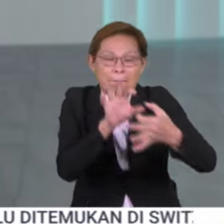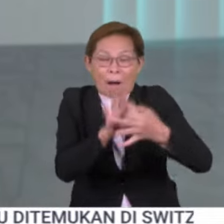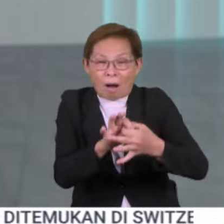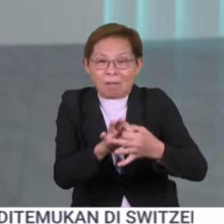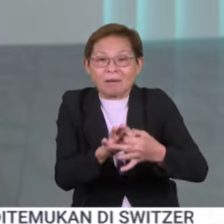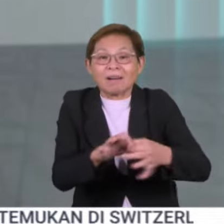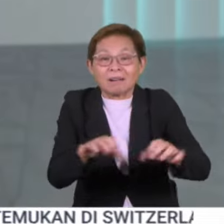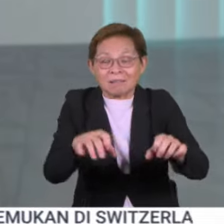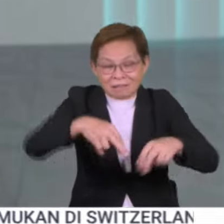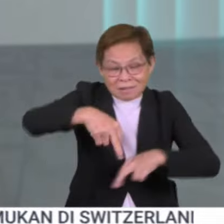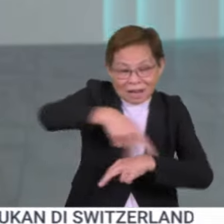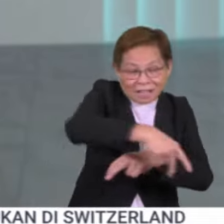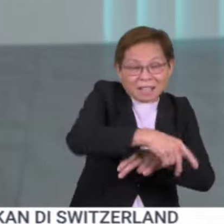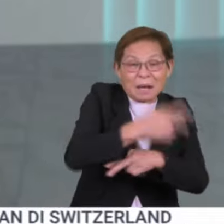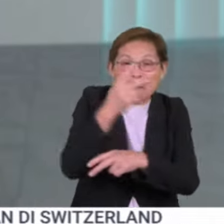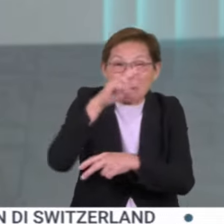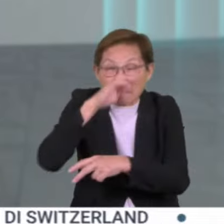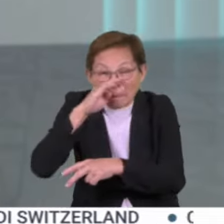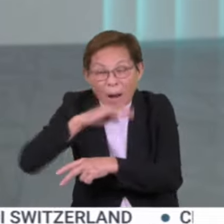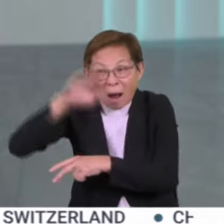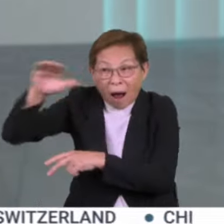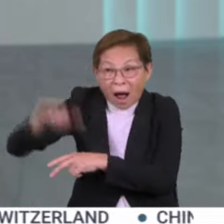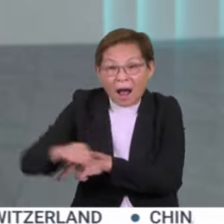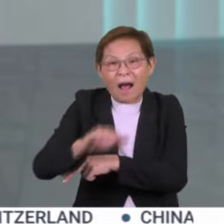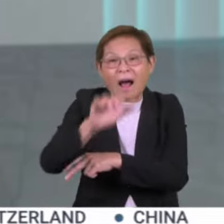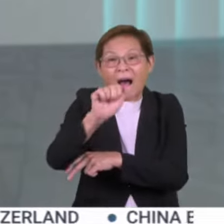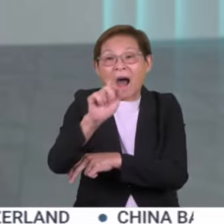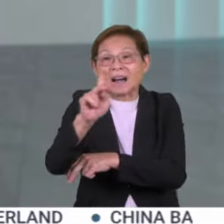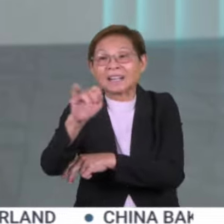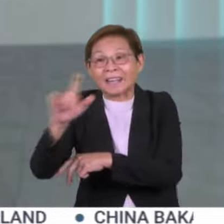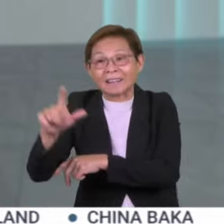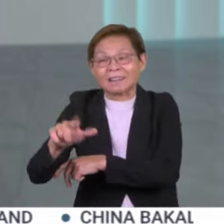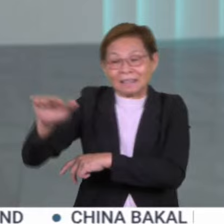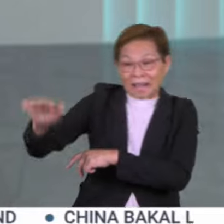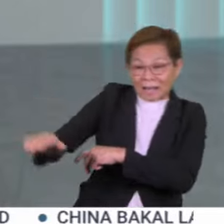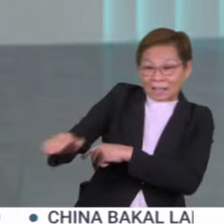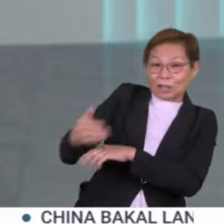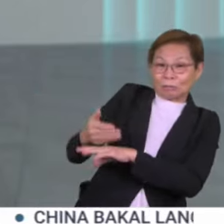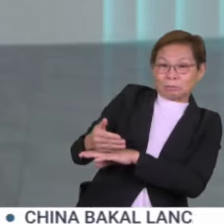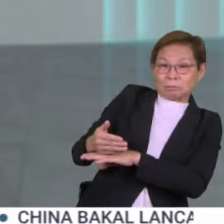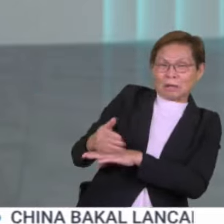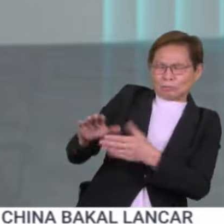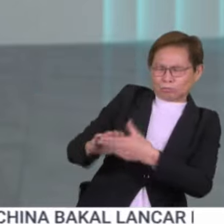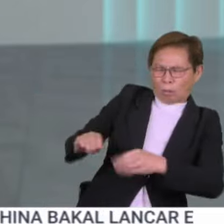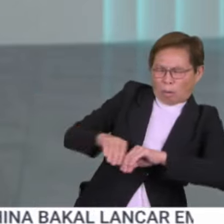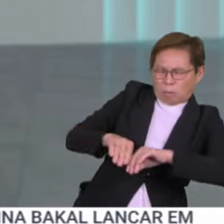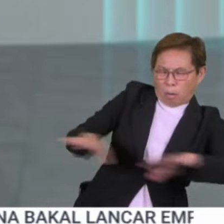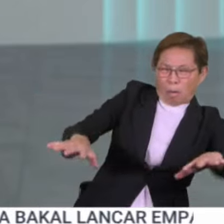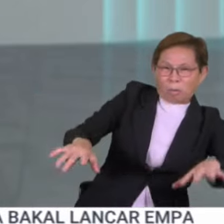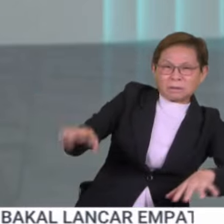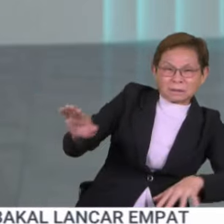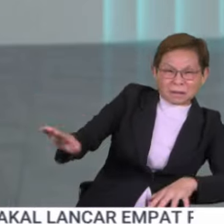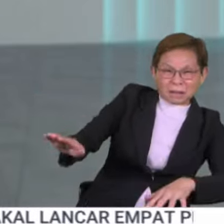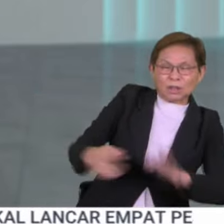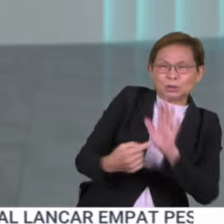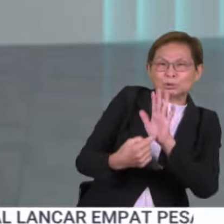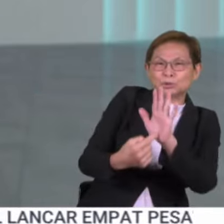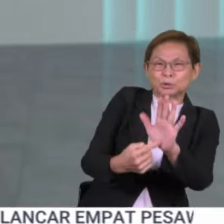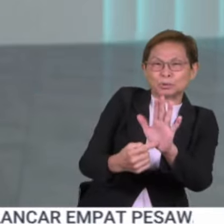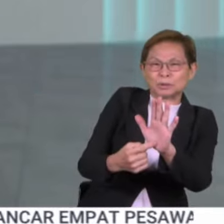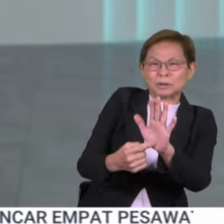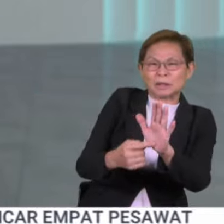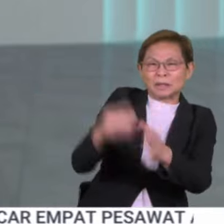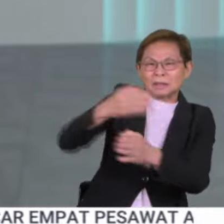jenis postetik buat adik Muhammad Aqil Naufal zahiraan sebelum ini kisahnya memaparkan